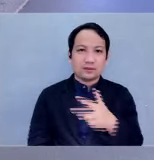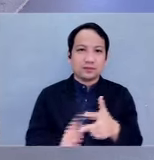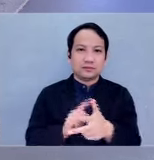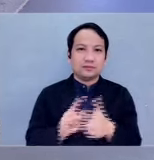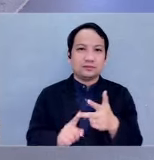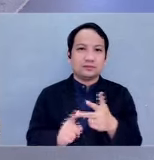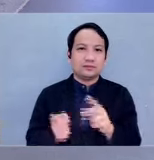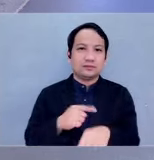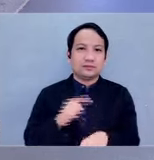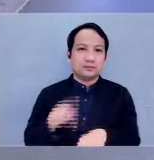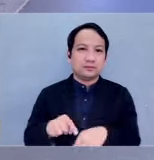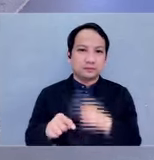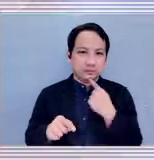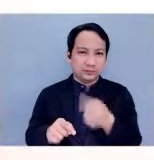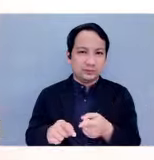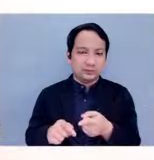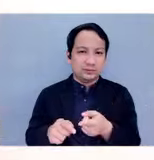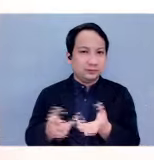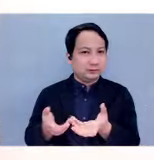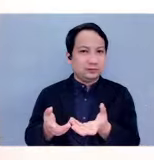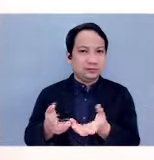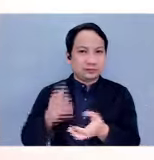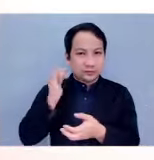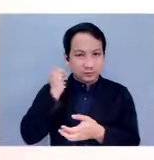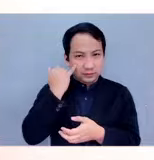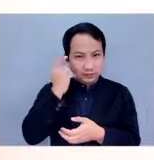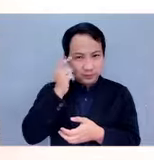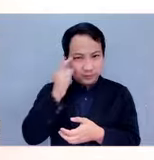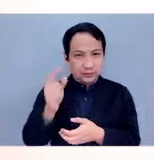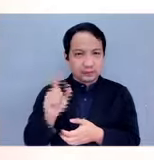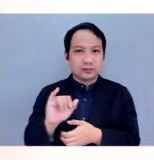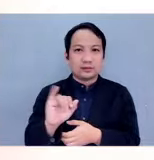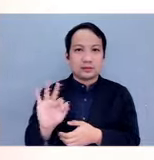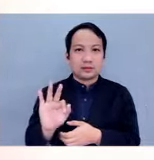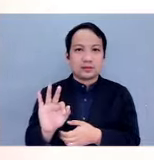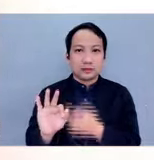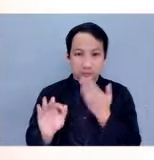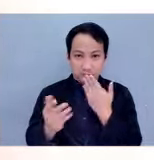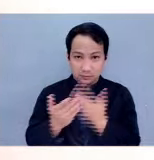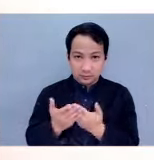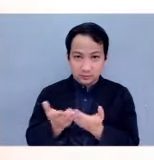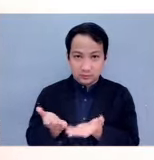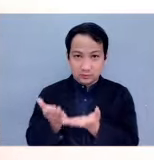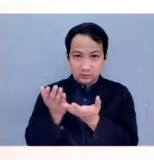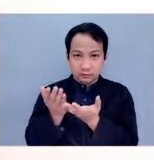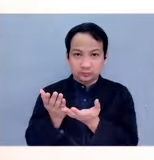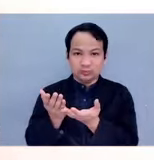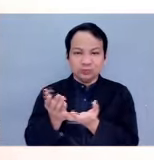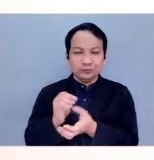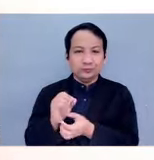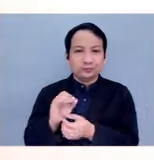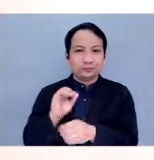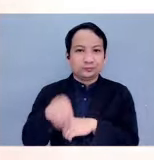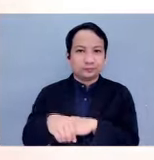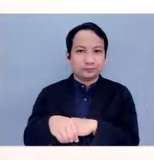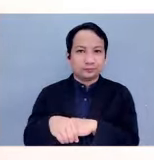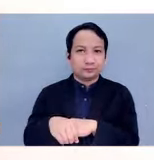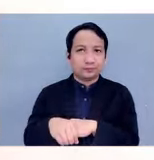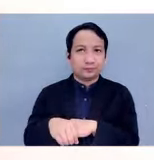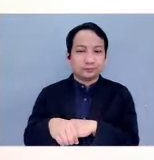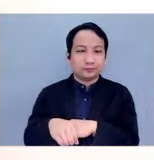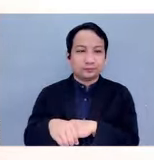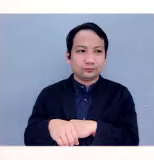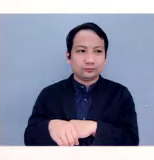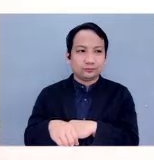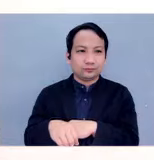mga sinabi nyo. Yung tanong ni Justin, how do you know kung nagiging mabuting tao ka or sumasobra na? Mm-hmm. People pleaser na tinatawag